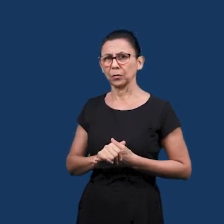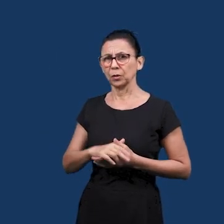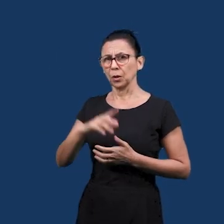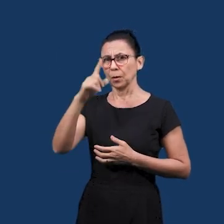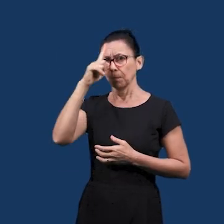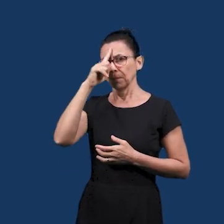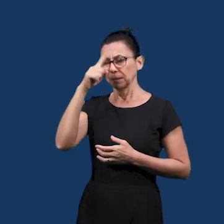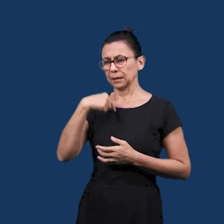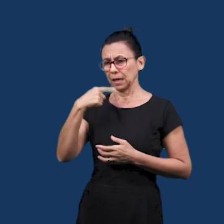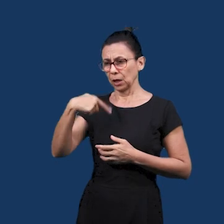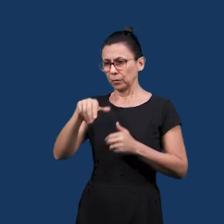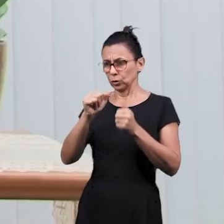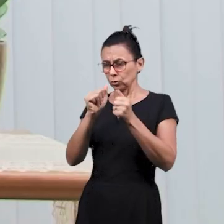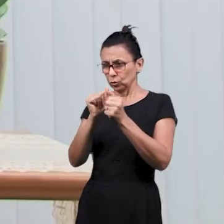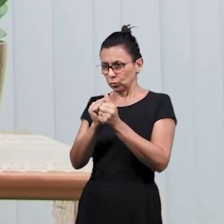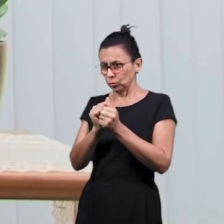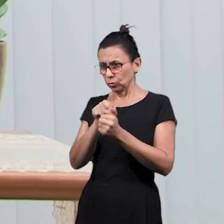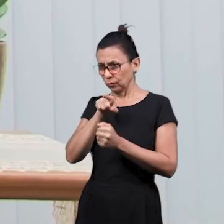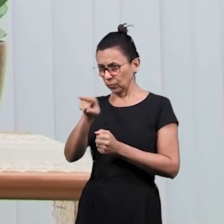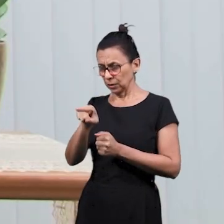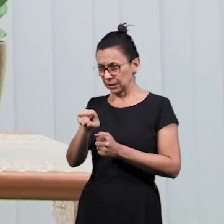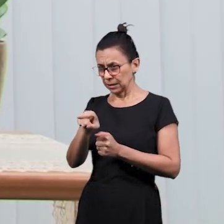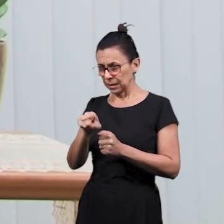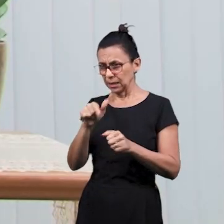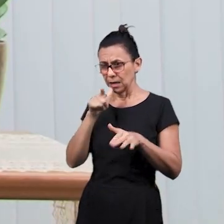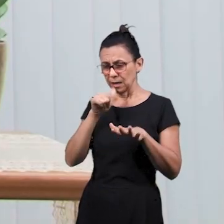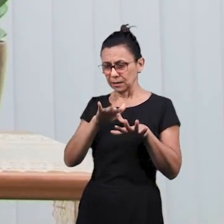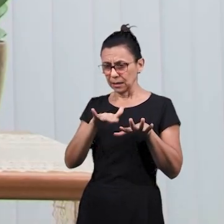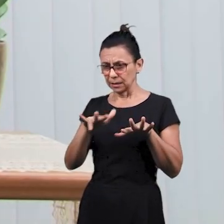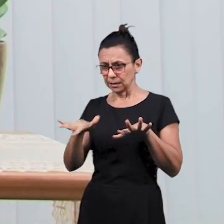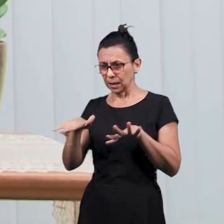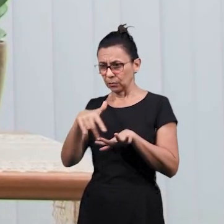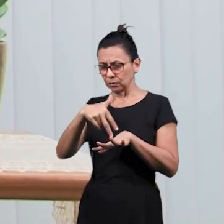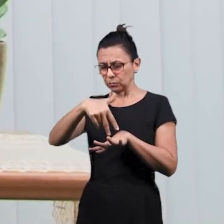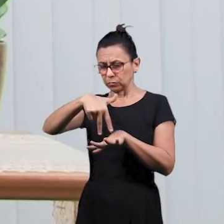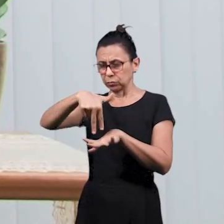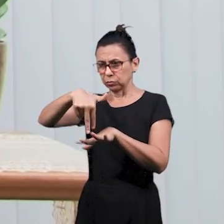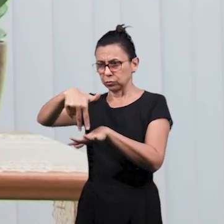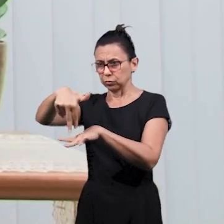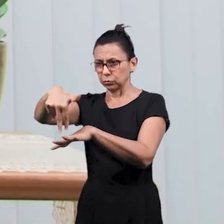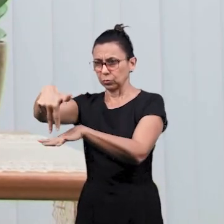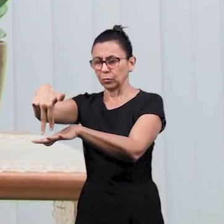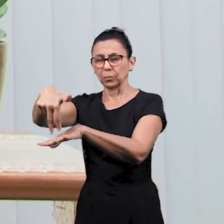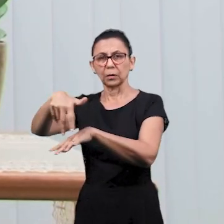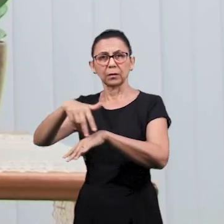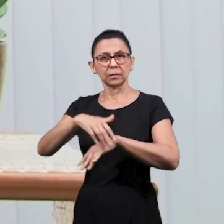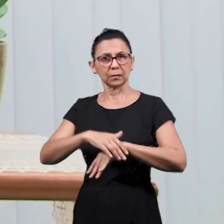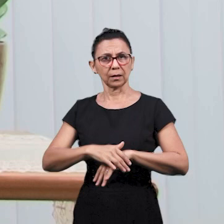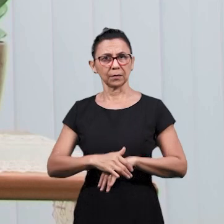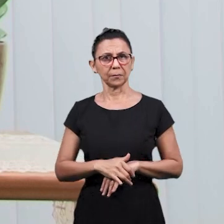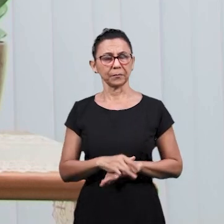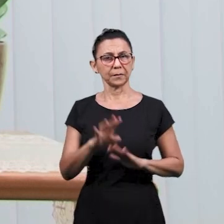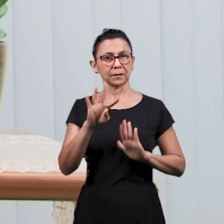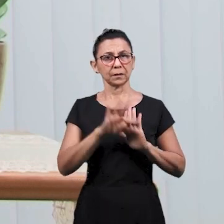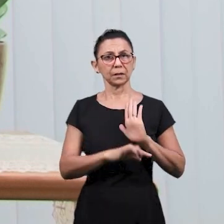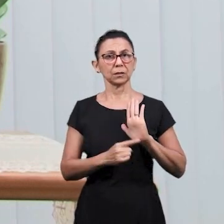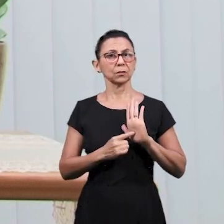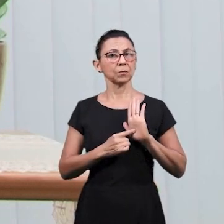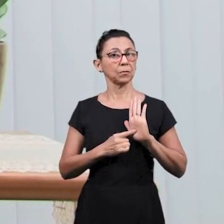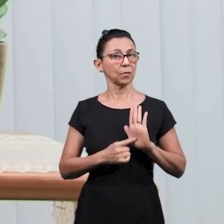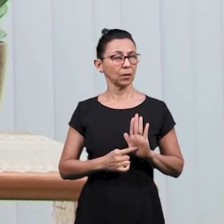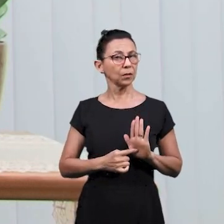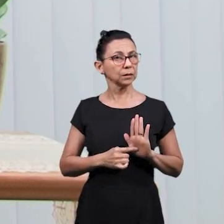мне прийти к тебе по воде». Хотел бы призвать ваше внимание, этот текст показывает нам,